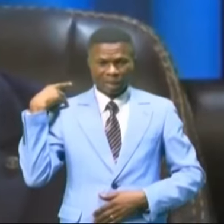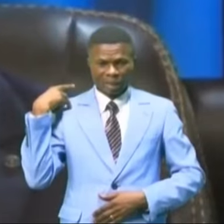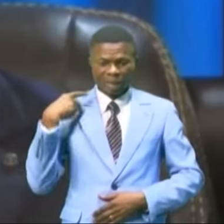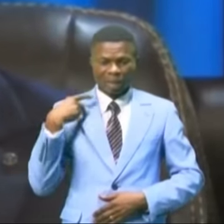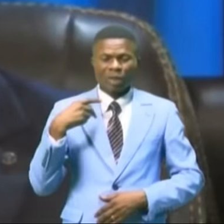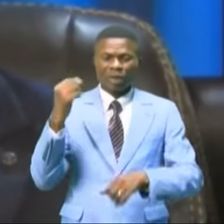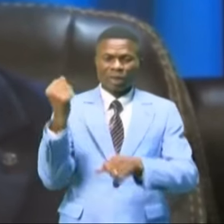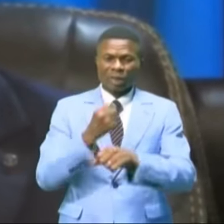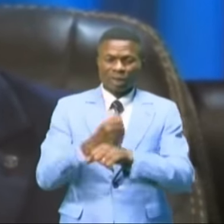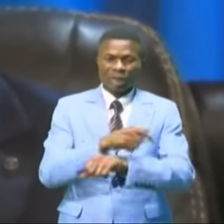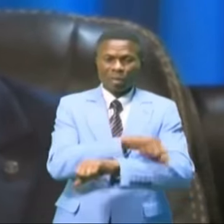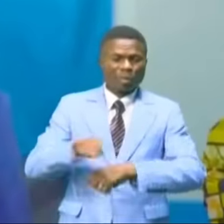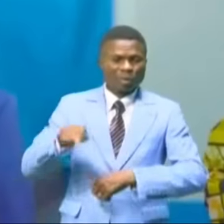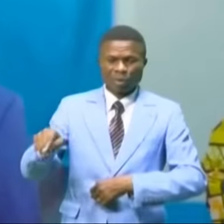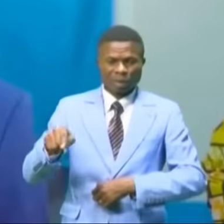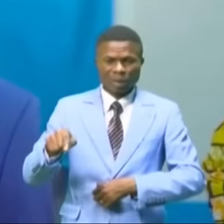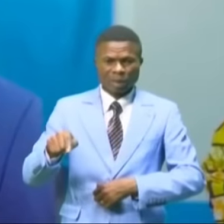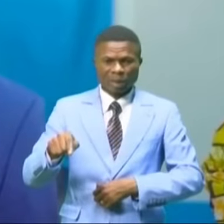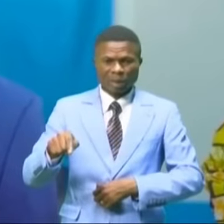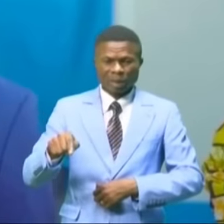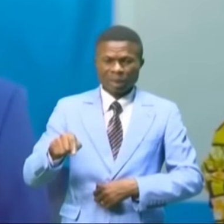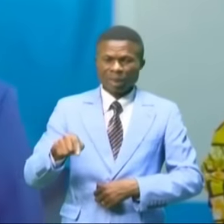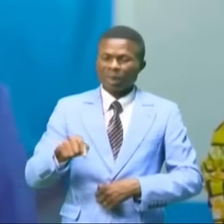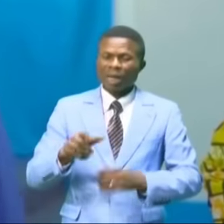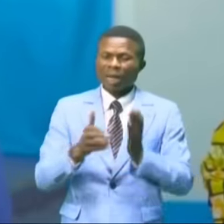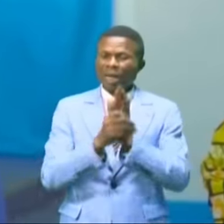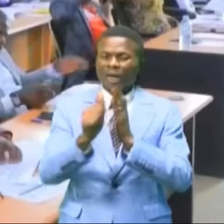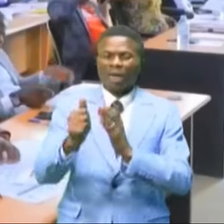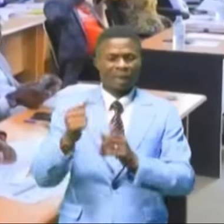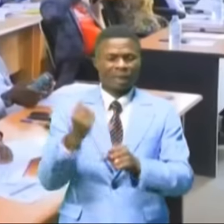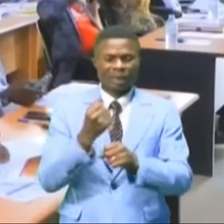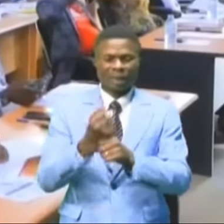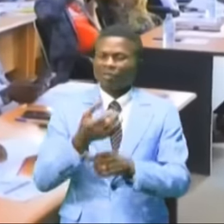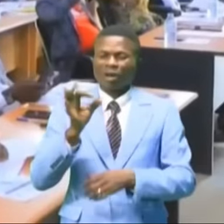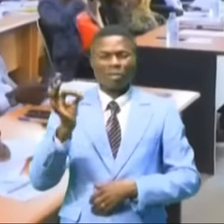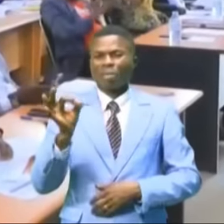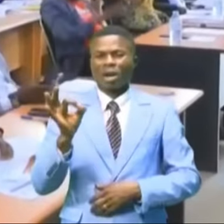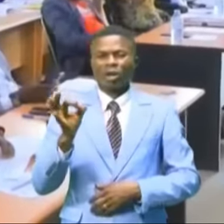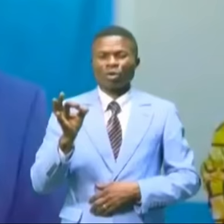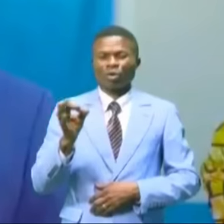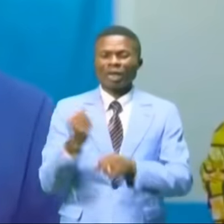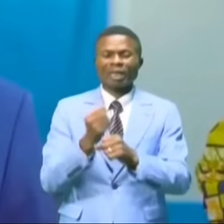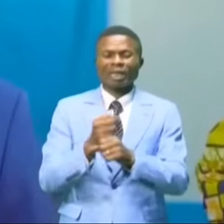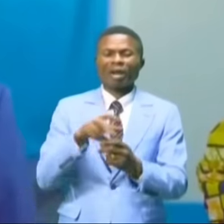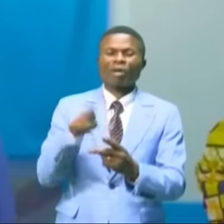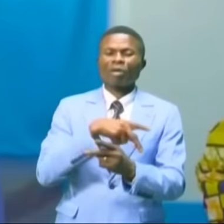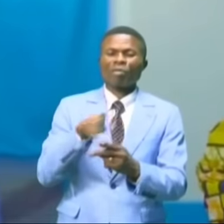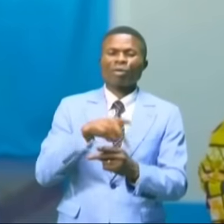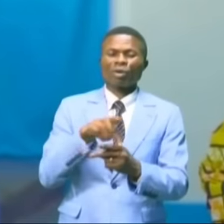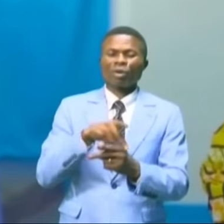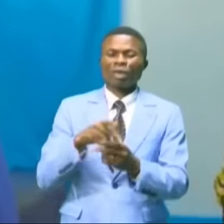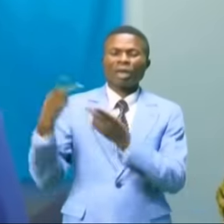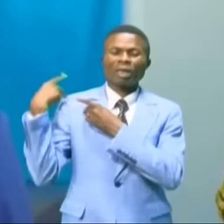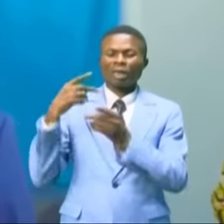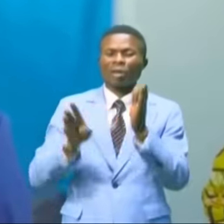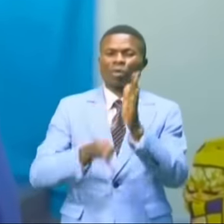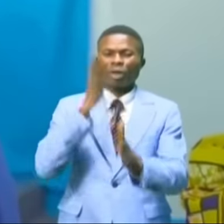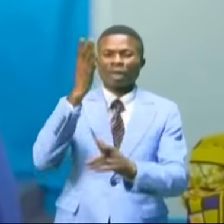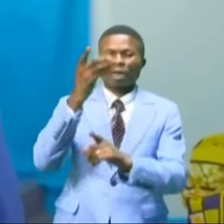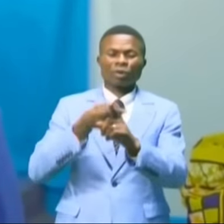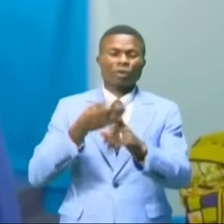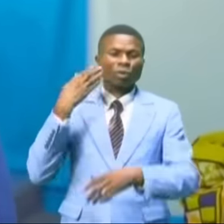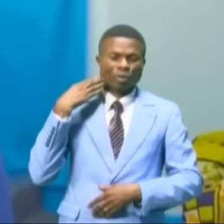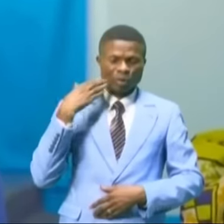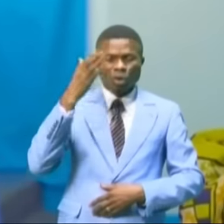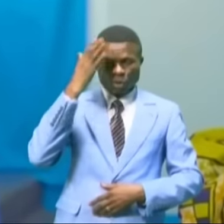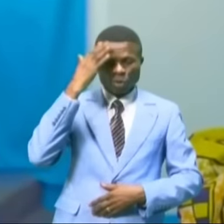à l'hémicycle avaient cette qualité de manière provisoire. C'est depuis le 14 mai qu'on a